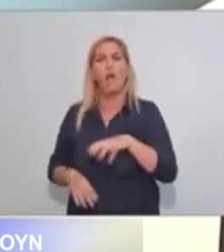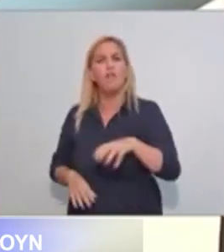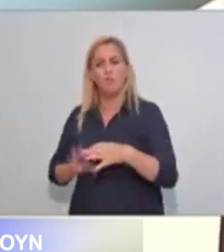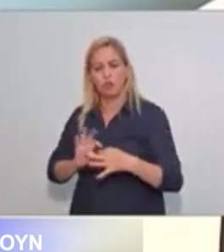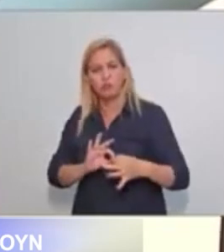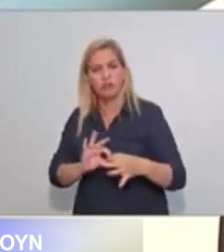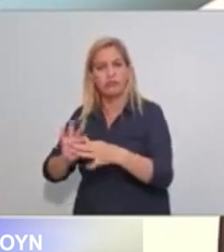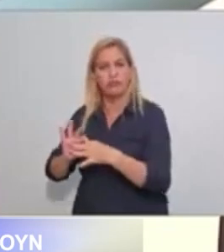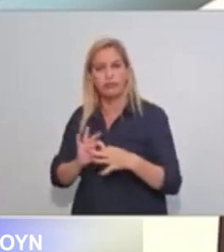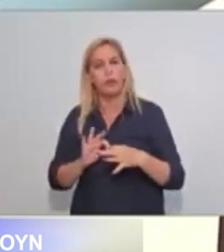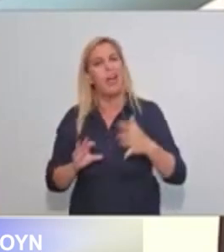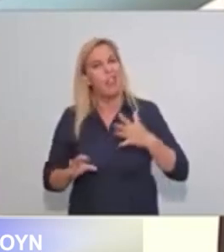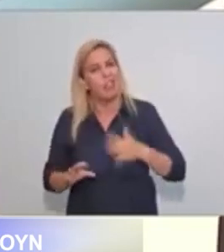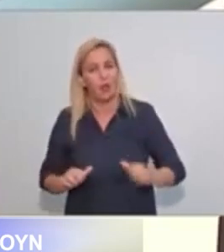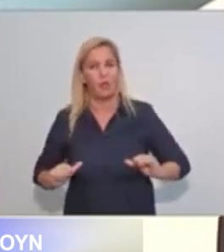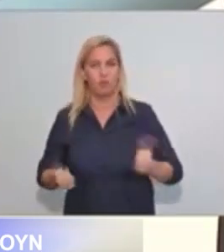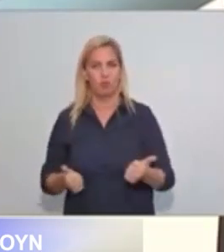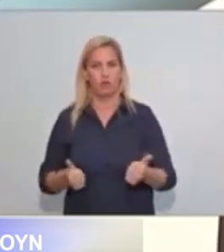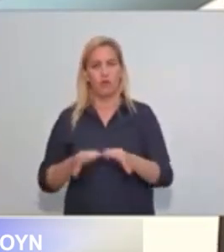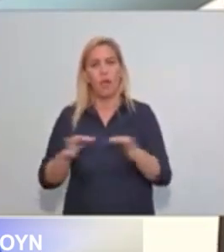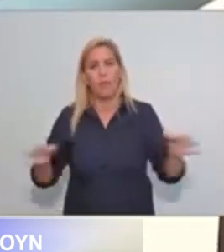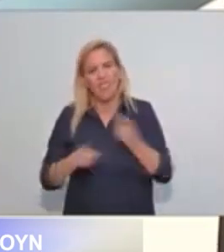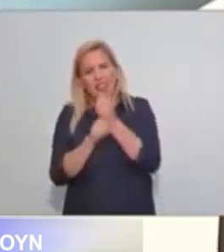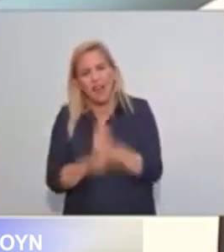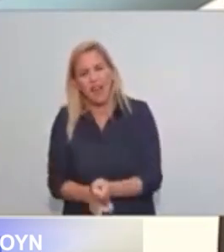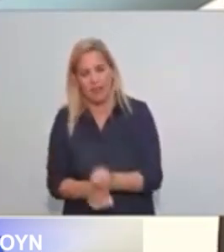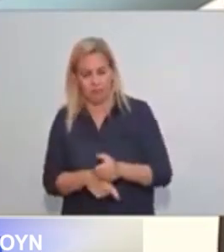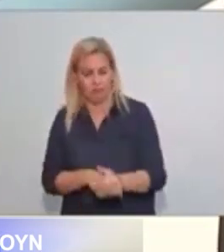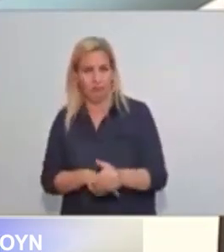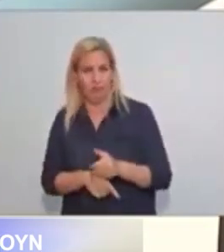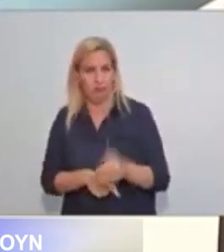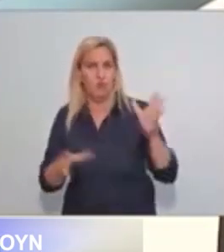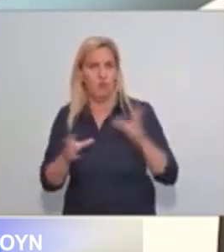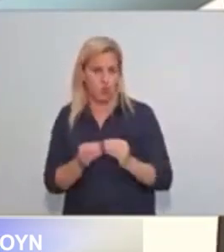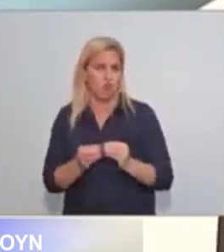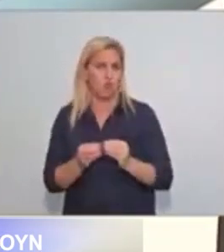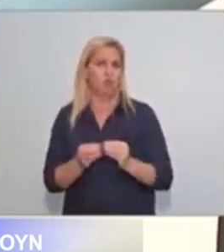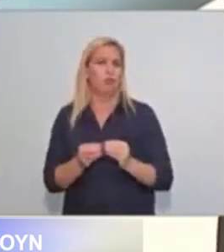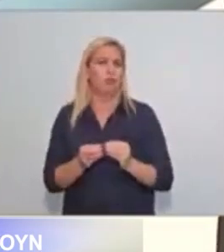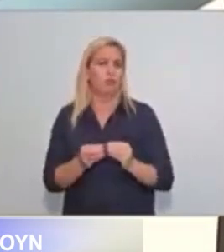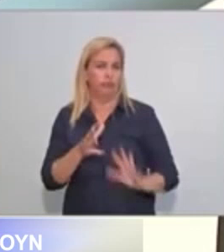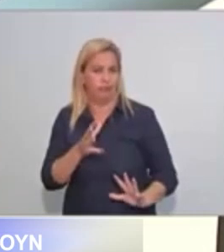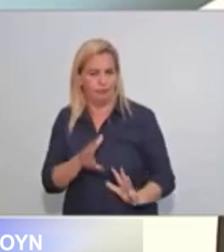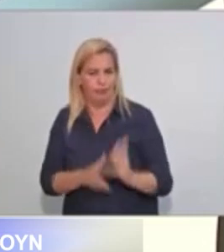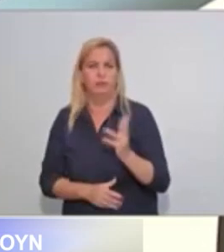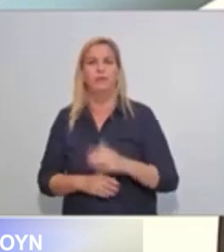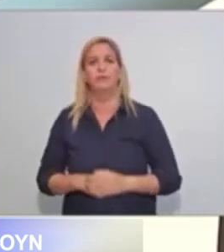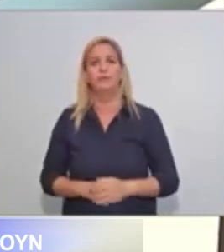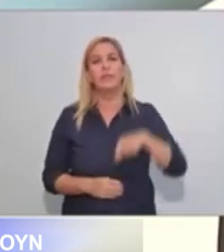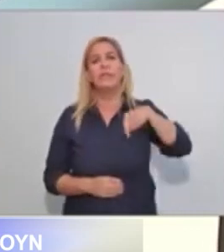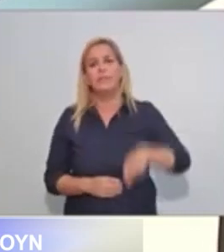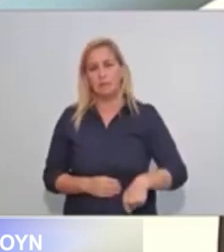και πιο συγκεκριμένες πρωτοβουλίες για αυτό το σκοπό το επόμενο διάστημα. Σήμερα θα παρουσιάσω